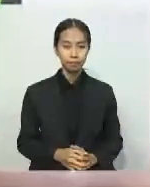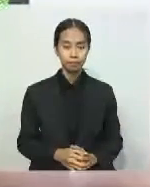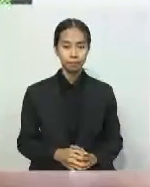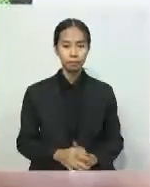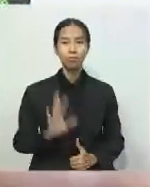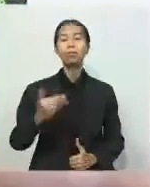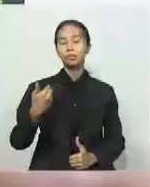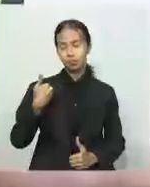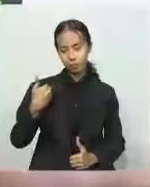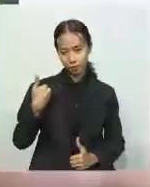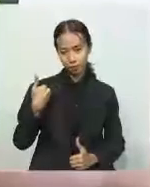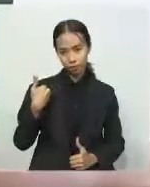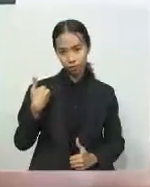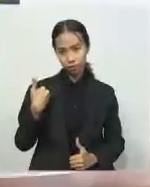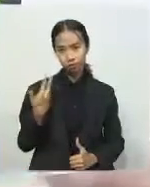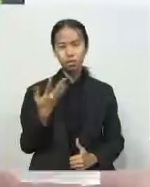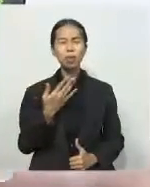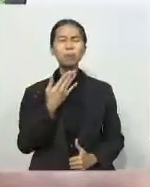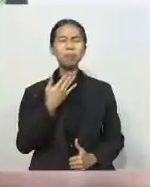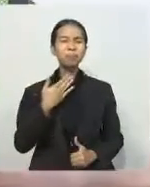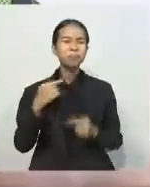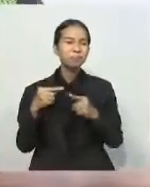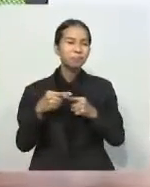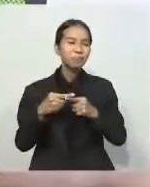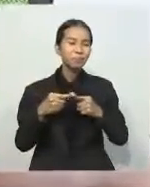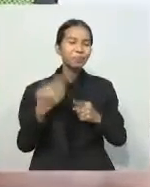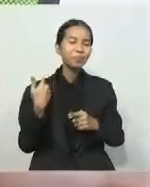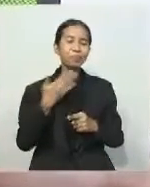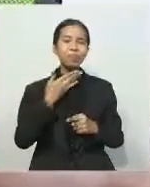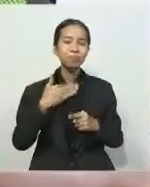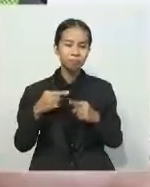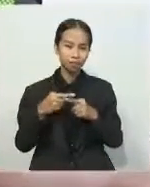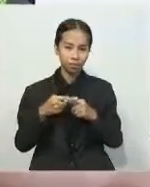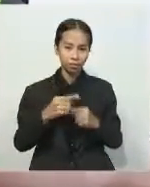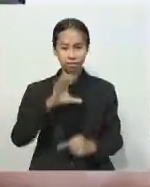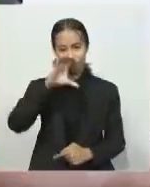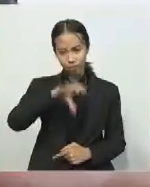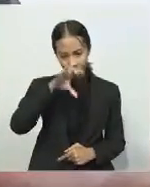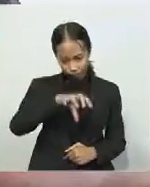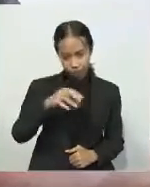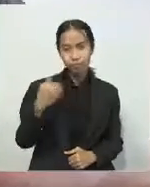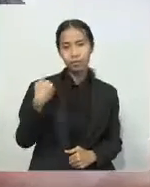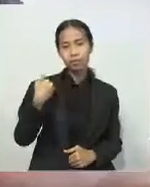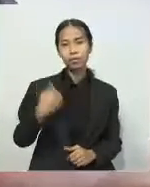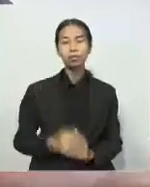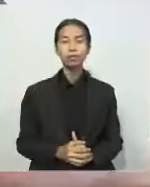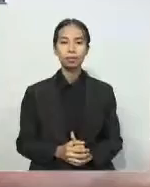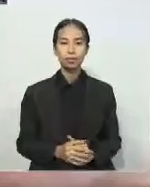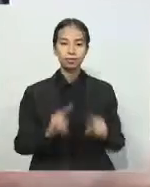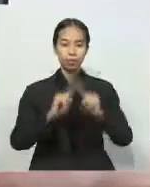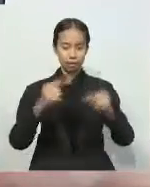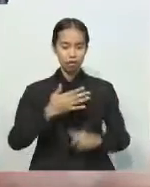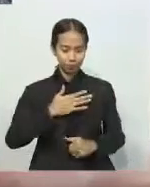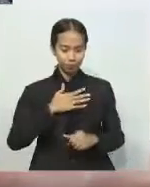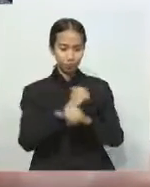ก็มีบ้างจะมีแสบคอแล้วก็แบบมีไอมั่งอะไรอย่างเงี้ยแต่เราก็ต้